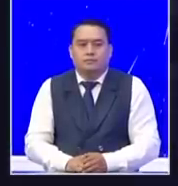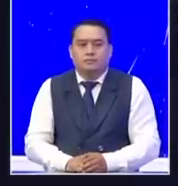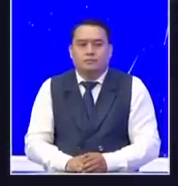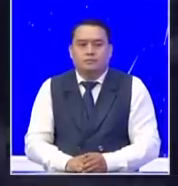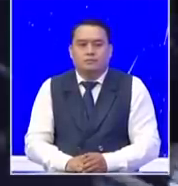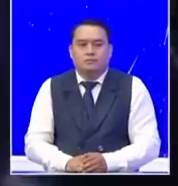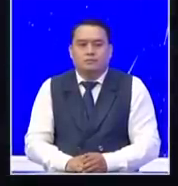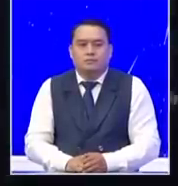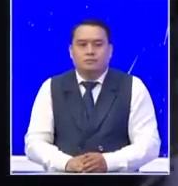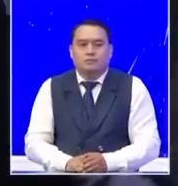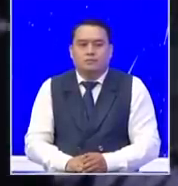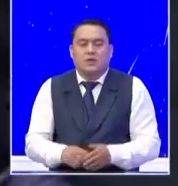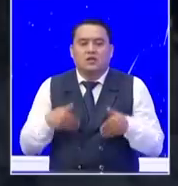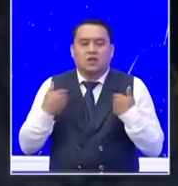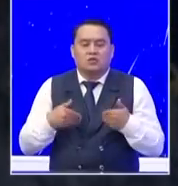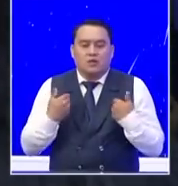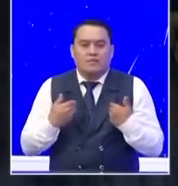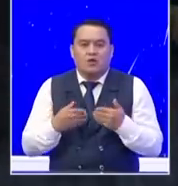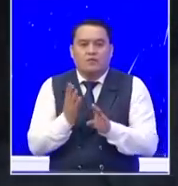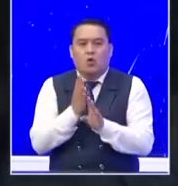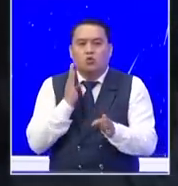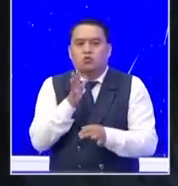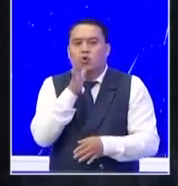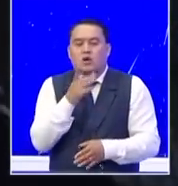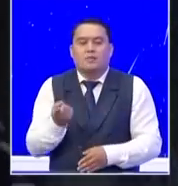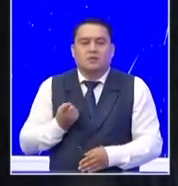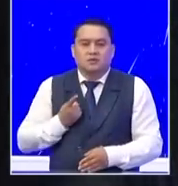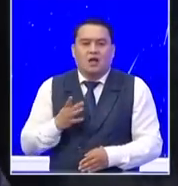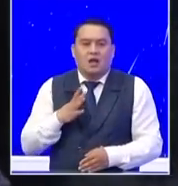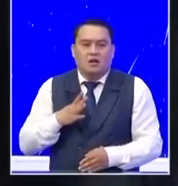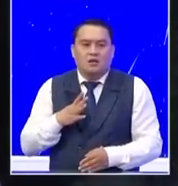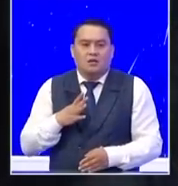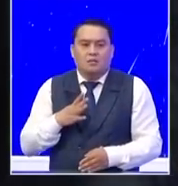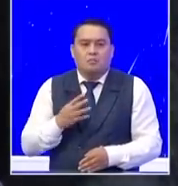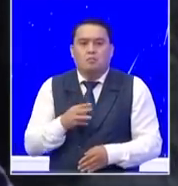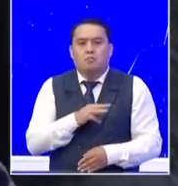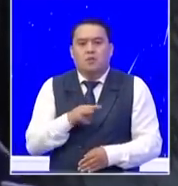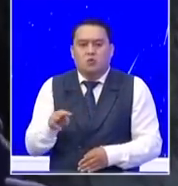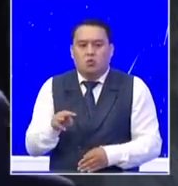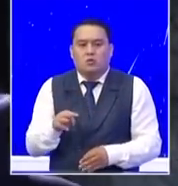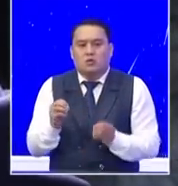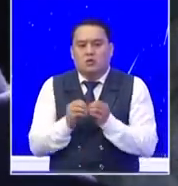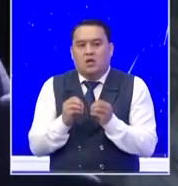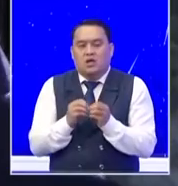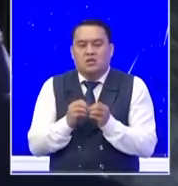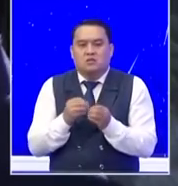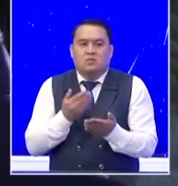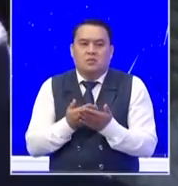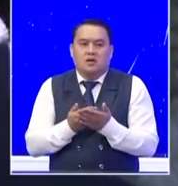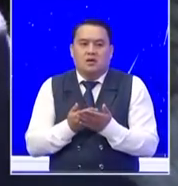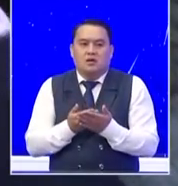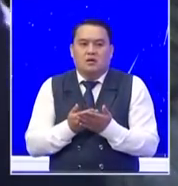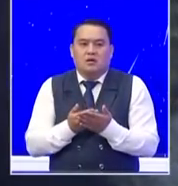Здравствуйте, телеканал ЖТСУ. Вы в очереди сколько времени стояли? До минут 10. 10,